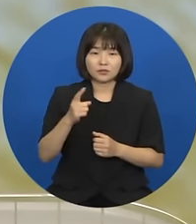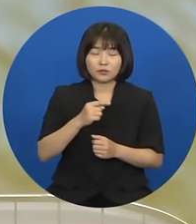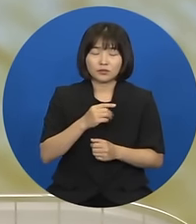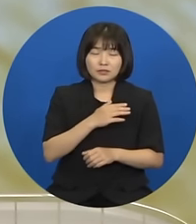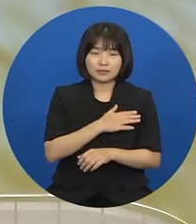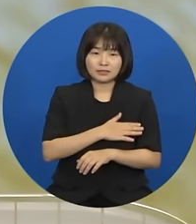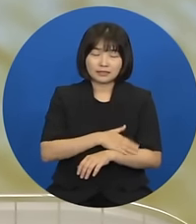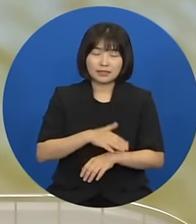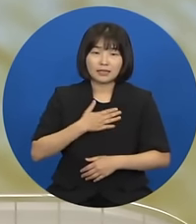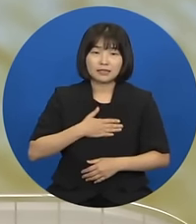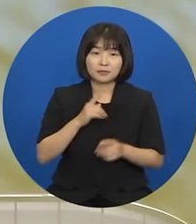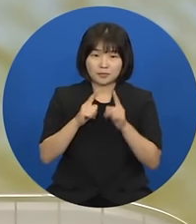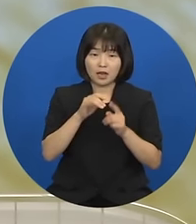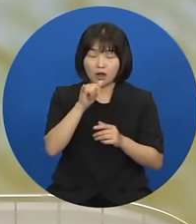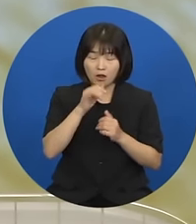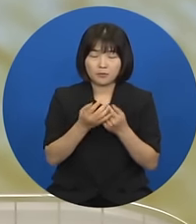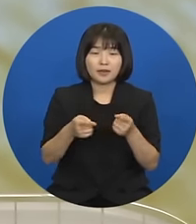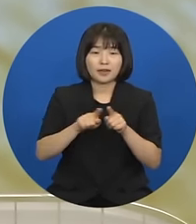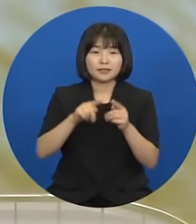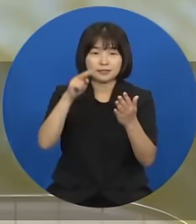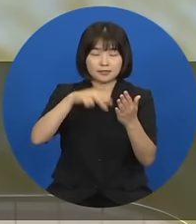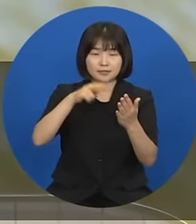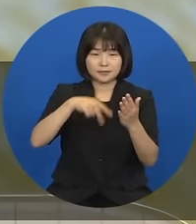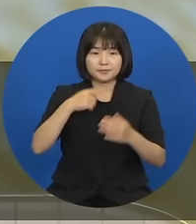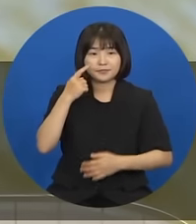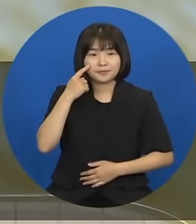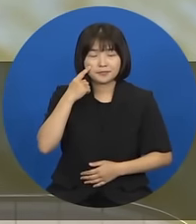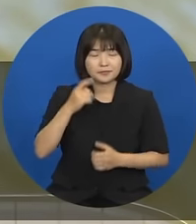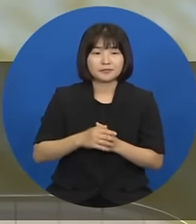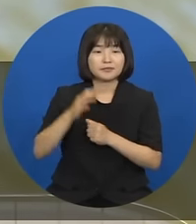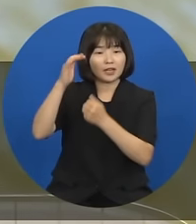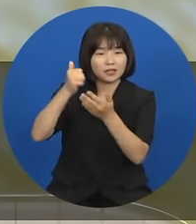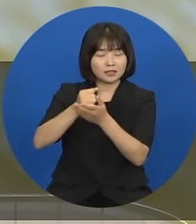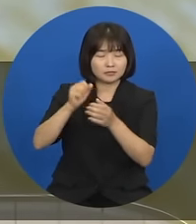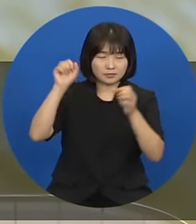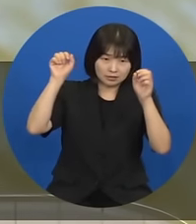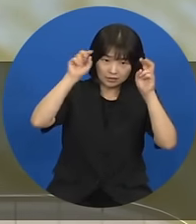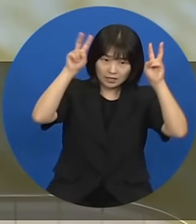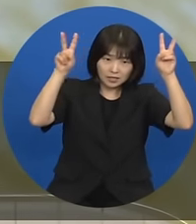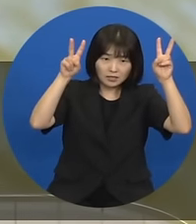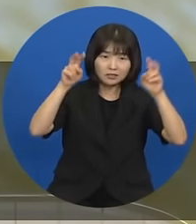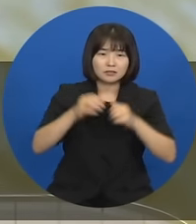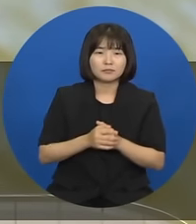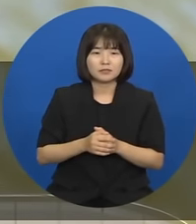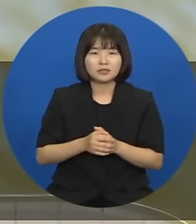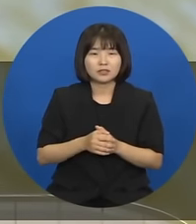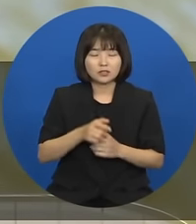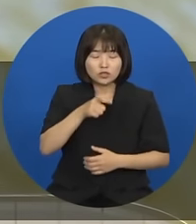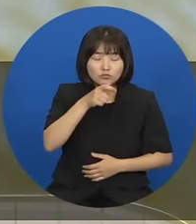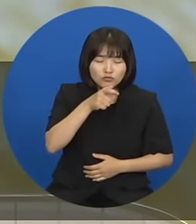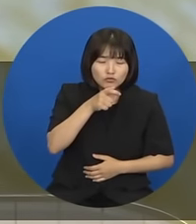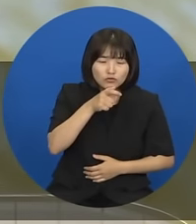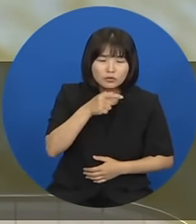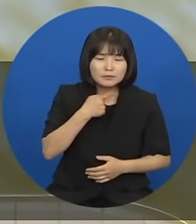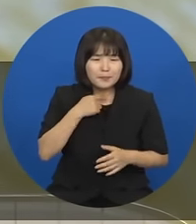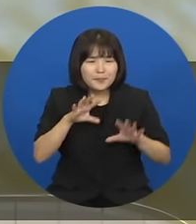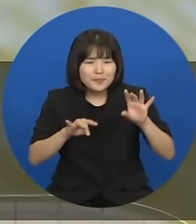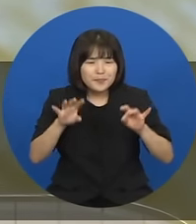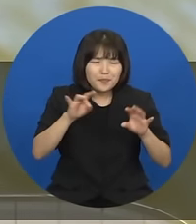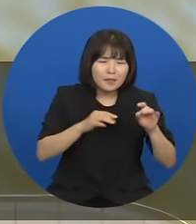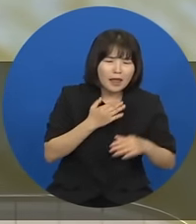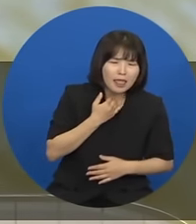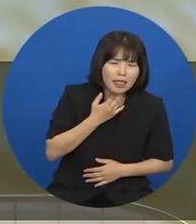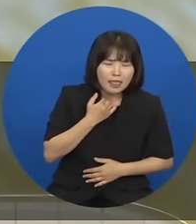한번 42편 1절을 함께 읽도록 하겠습니다. 하나님, 사슴이 시냇물 바닥에서 물을